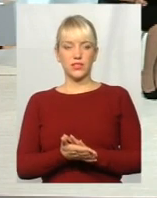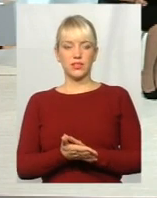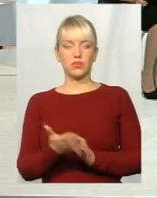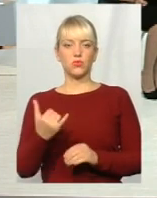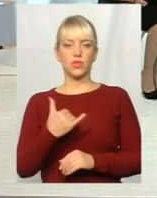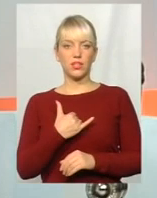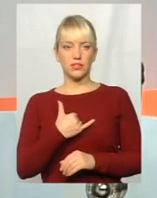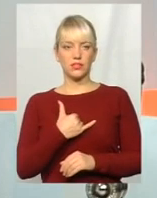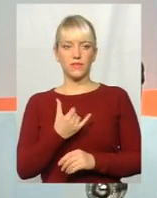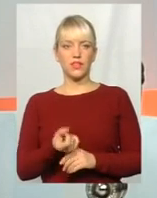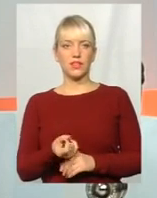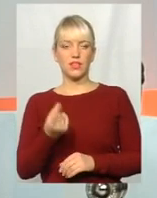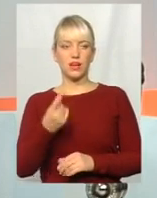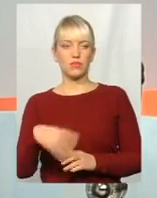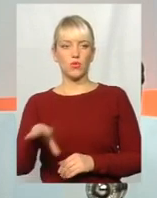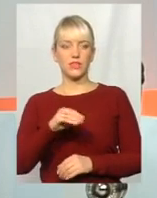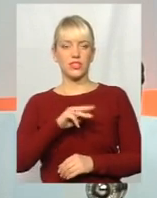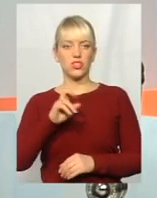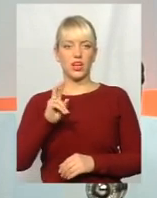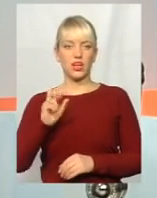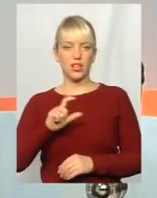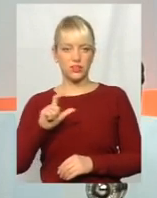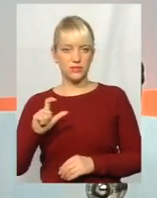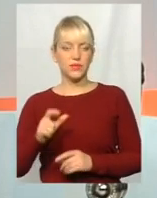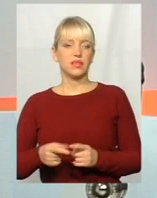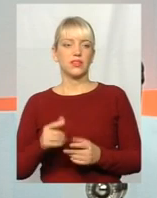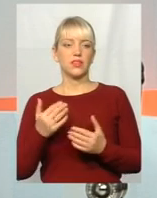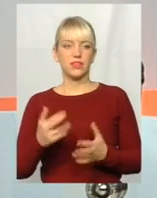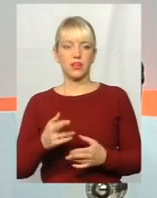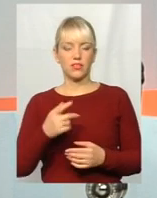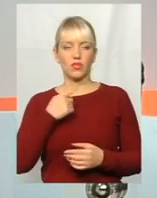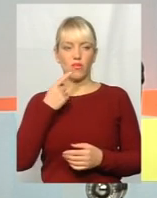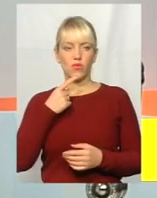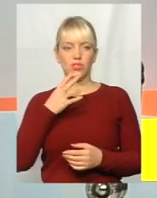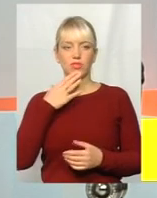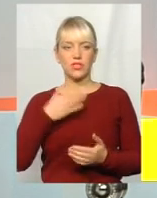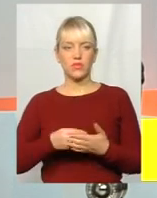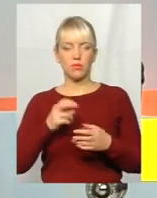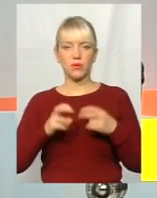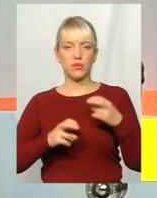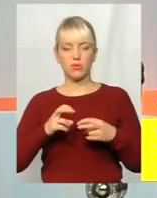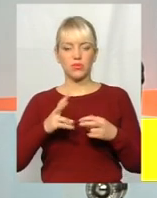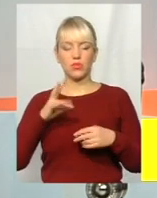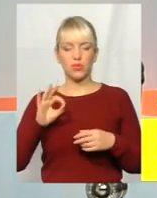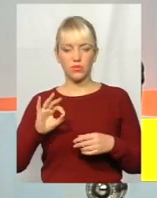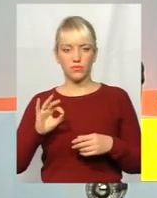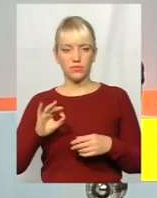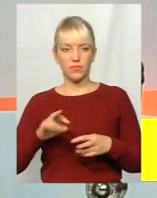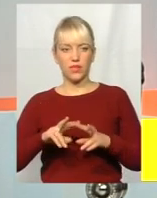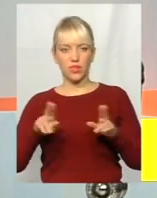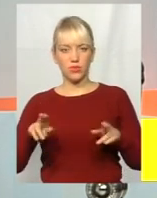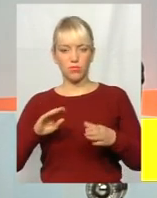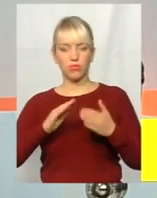нас виникають по всіх ЖЕКах, якби не говорячи на своє підприємство, але